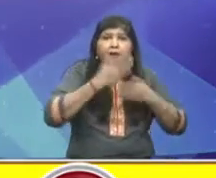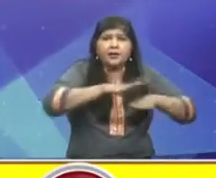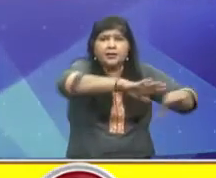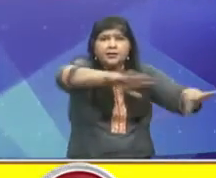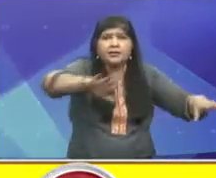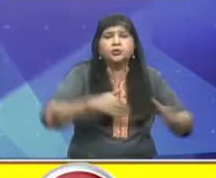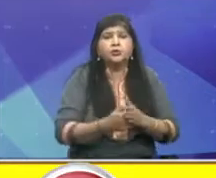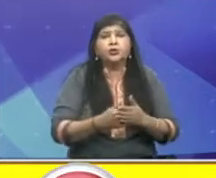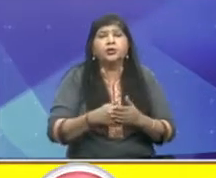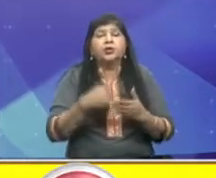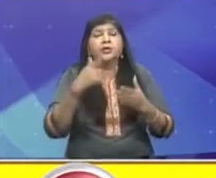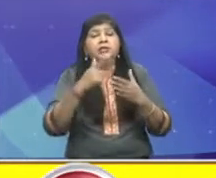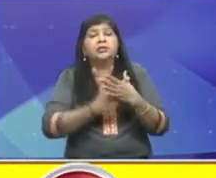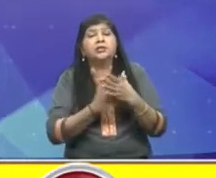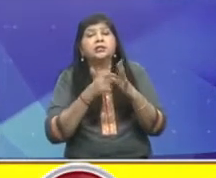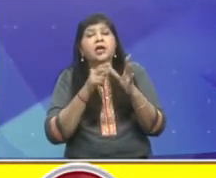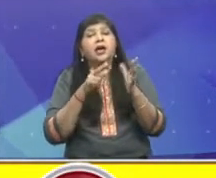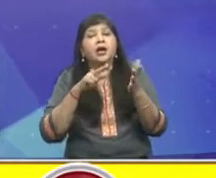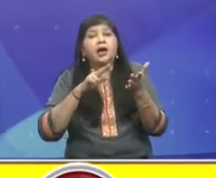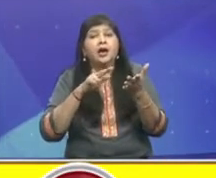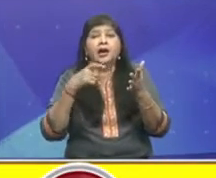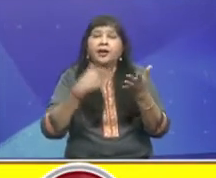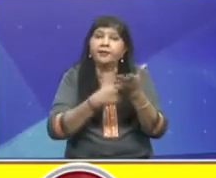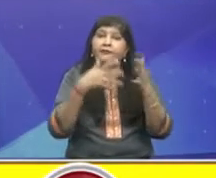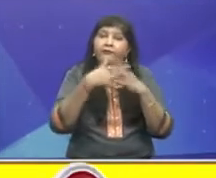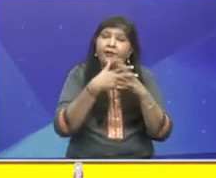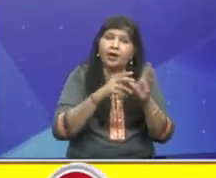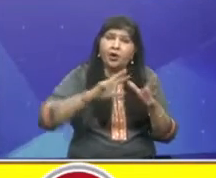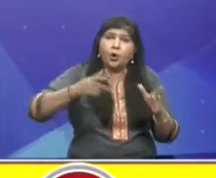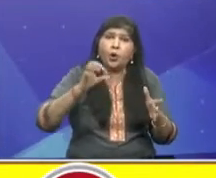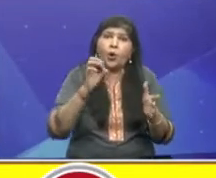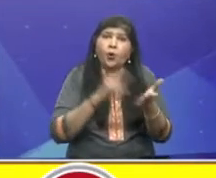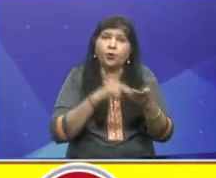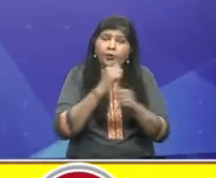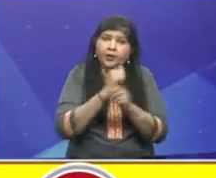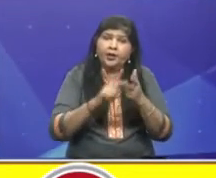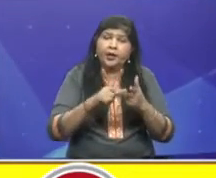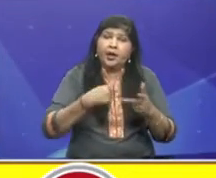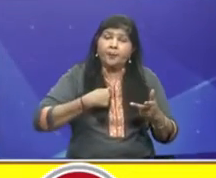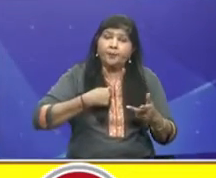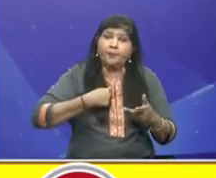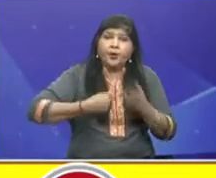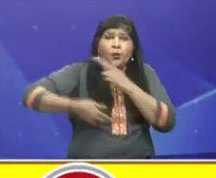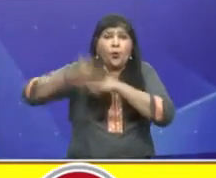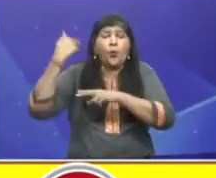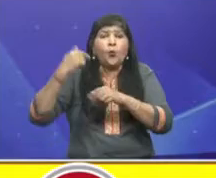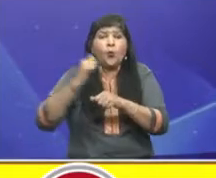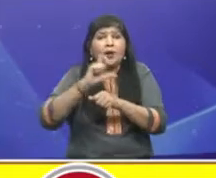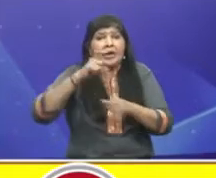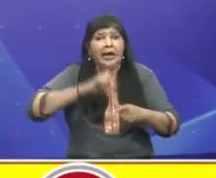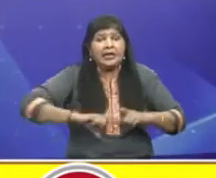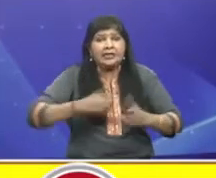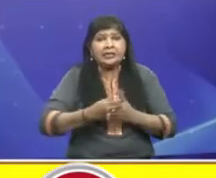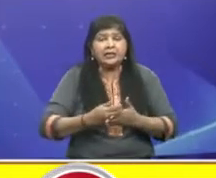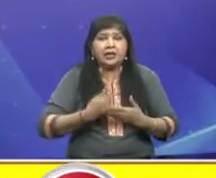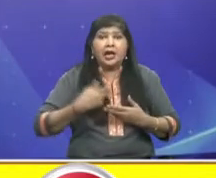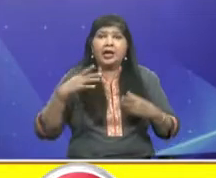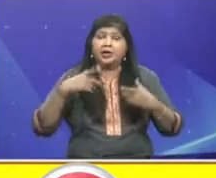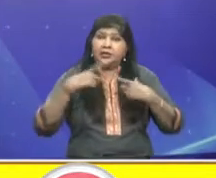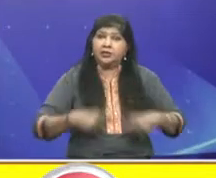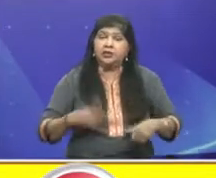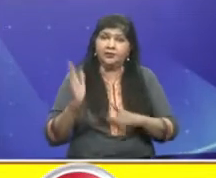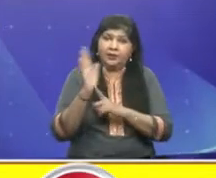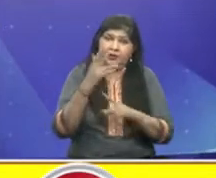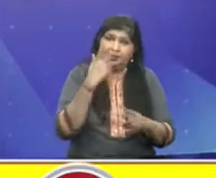ओंगे ऐसे जनजातीय समुदाय के लोगों ने अपनी संस्कृति का जीवंत प्रदर्शन किया। एक कमाल का